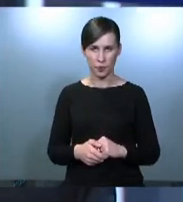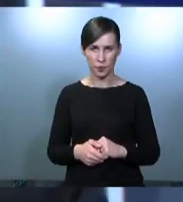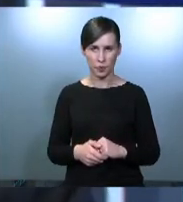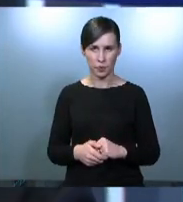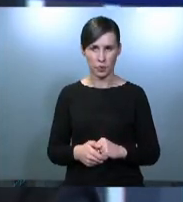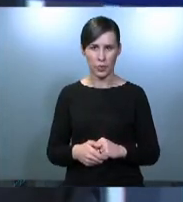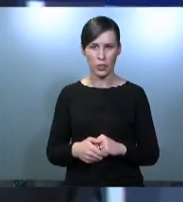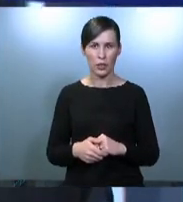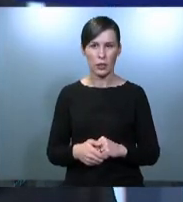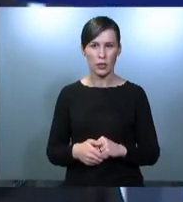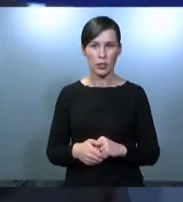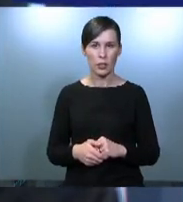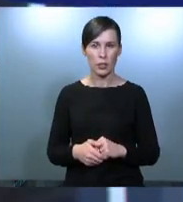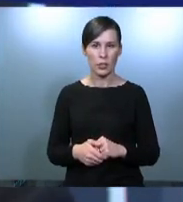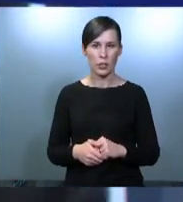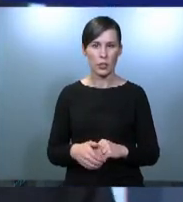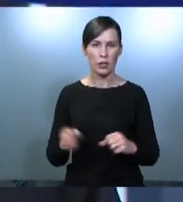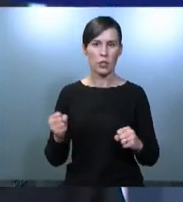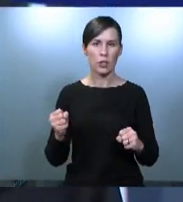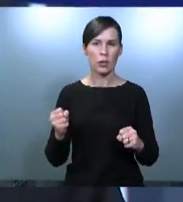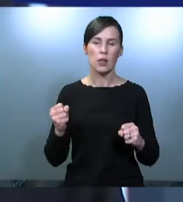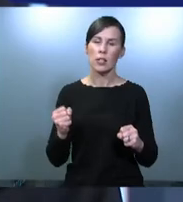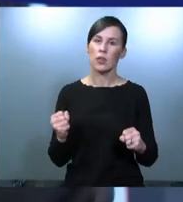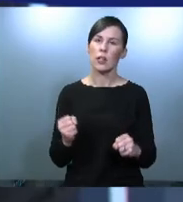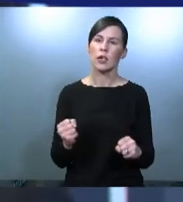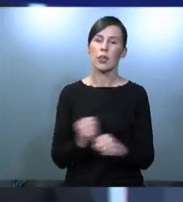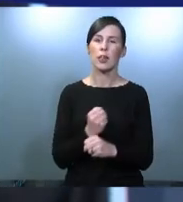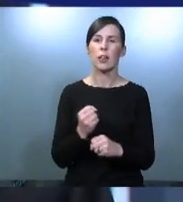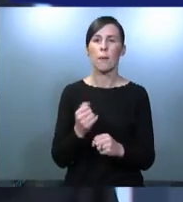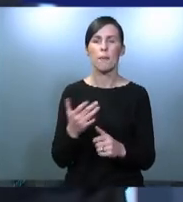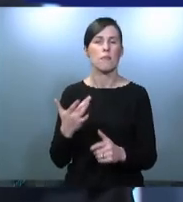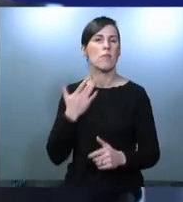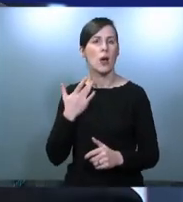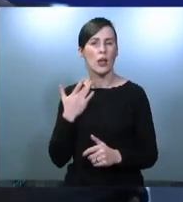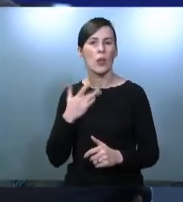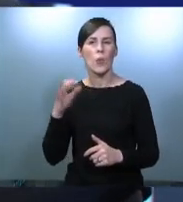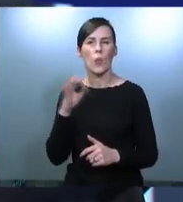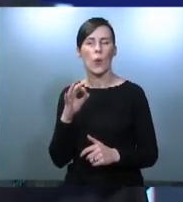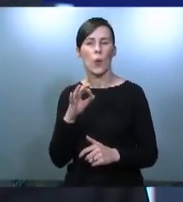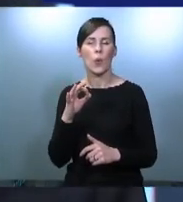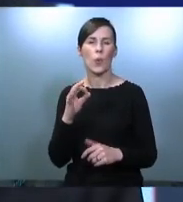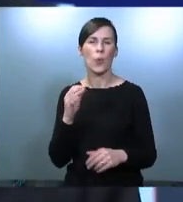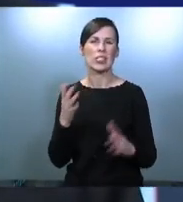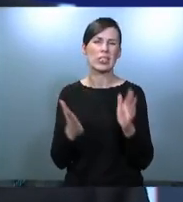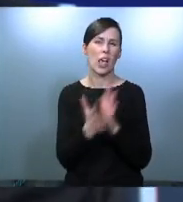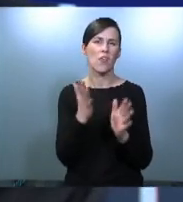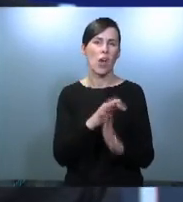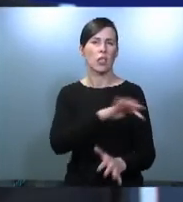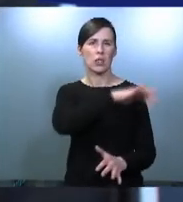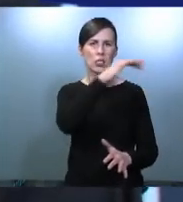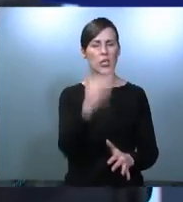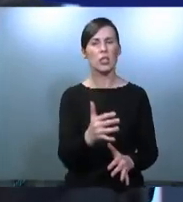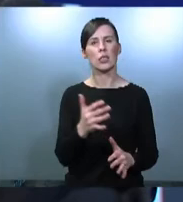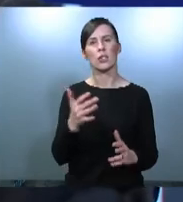labai, reikia įsireikalauti tik tai dėl Zabieliškio savartinų ir dėl Kėdainių vandenvalos įrenginių, kad